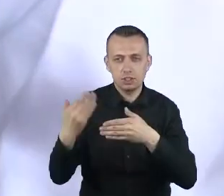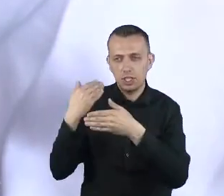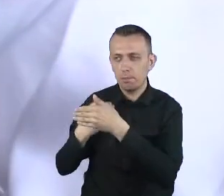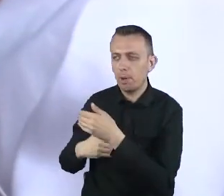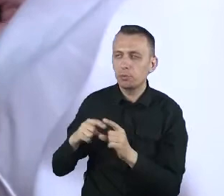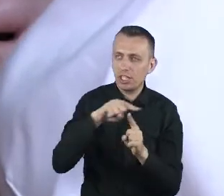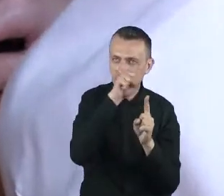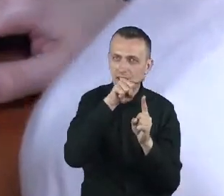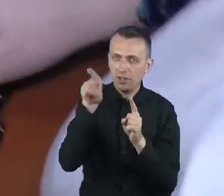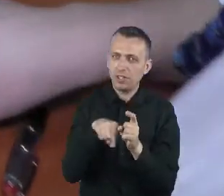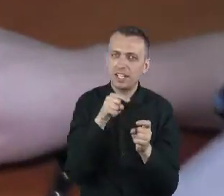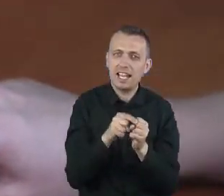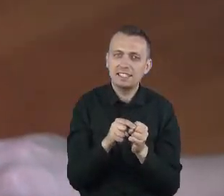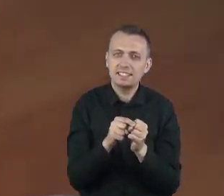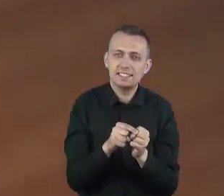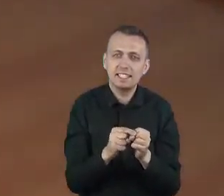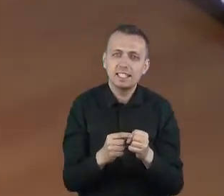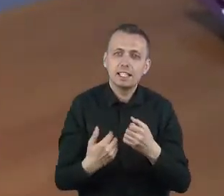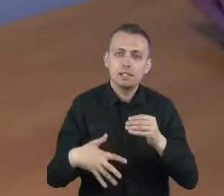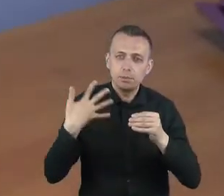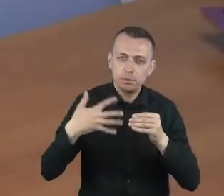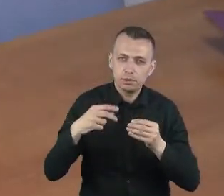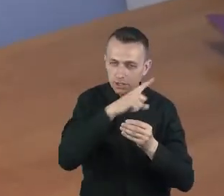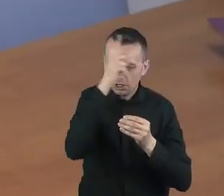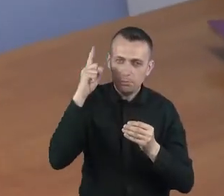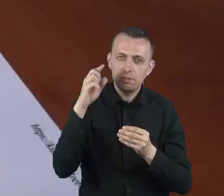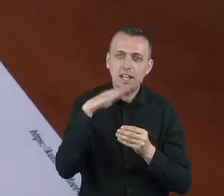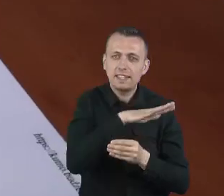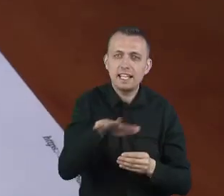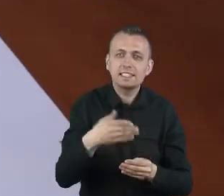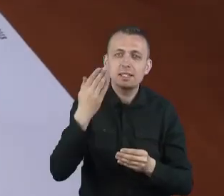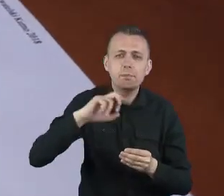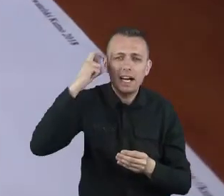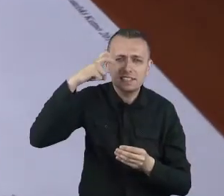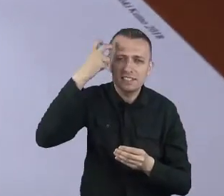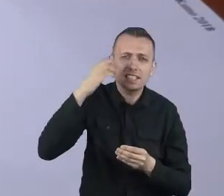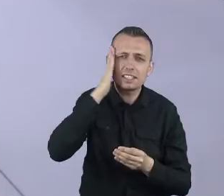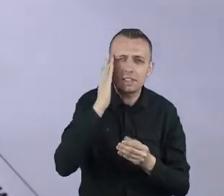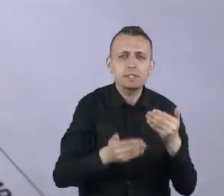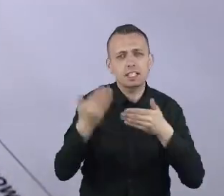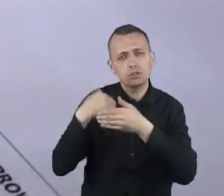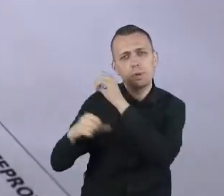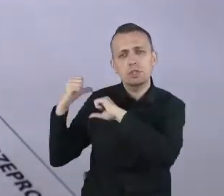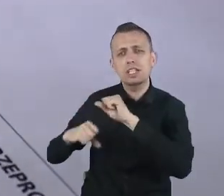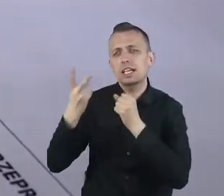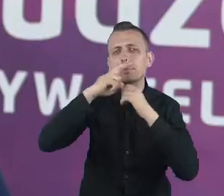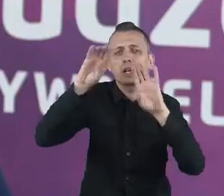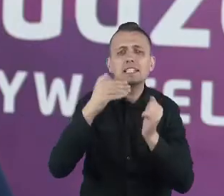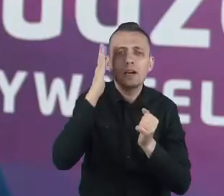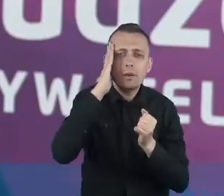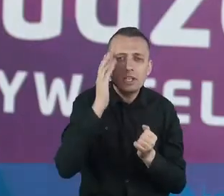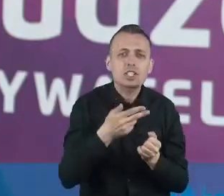obywatelskiego cieszyły się dużym zaangażowaniem mieszkańców, którzy chcą mieć realny wpływ na wizerunek Kutna. Ubiegłe lata pokazały nam,